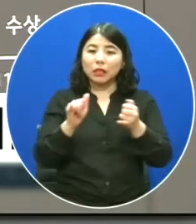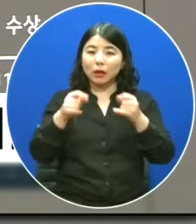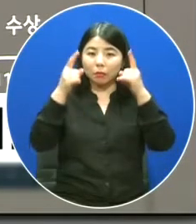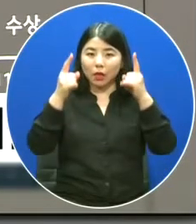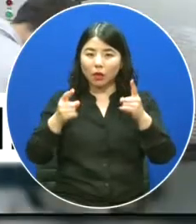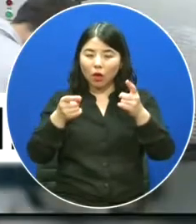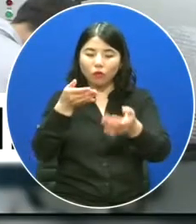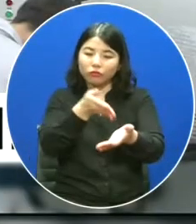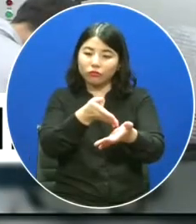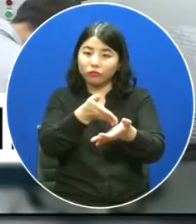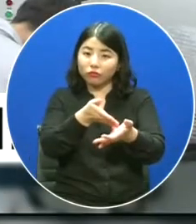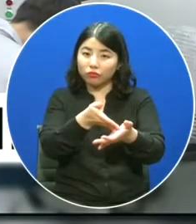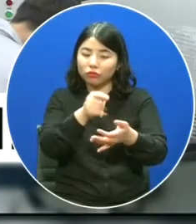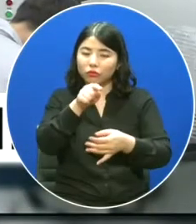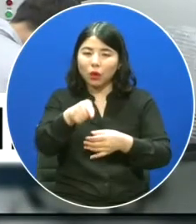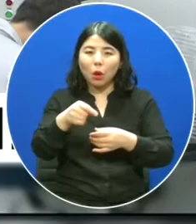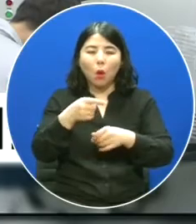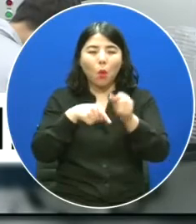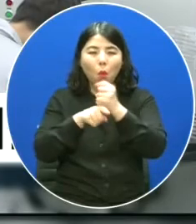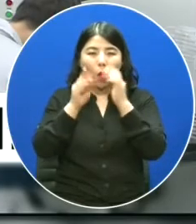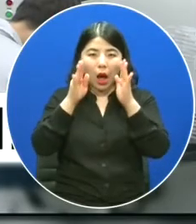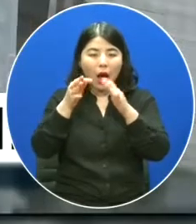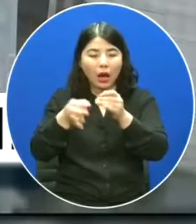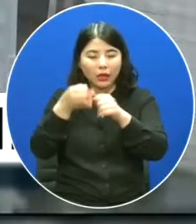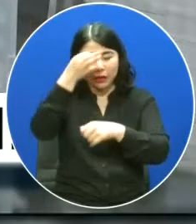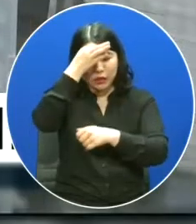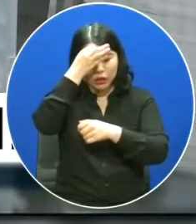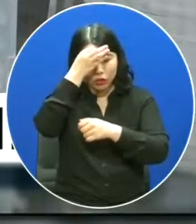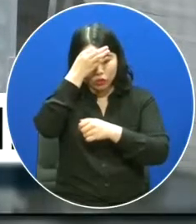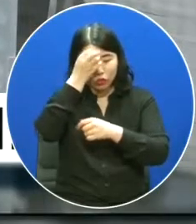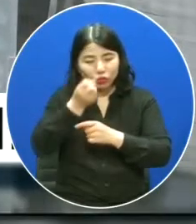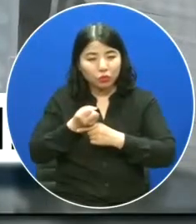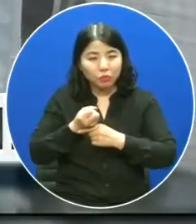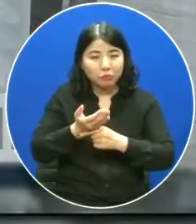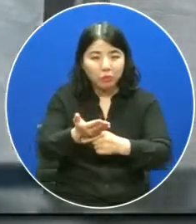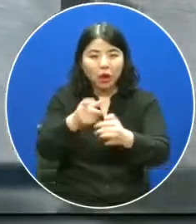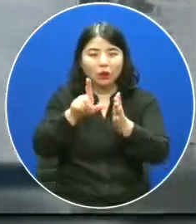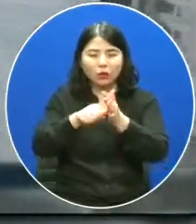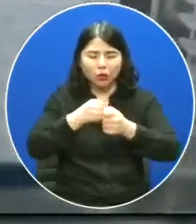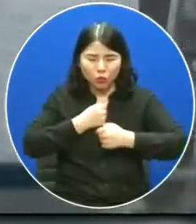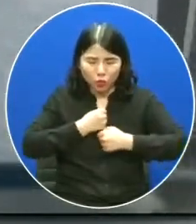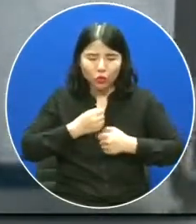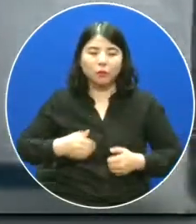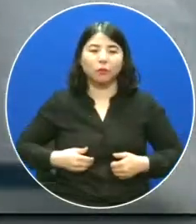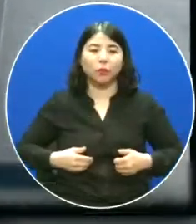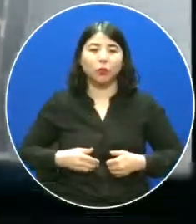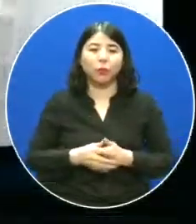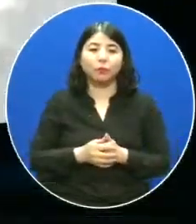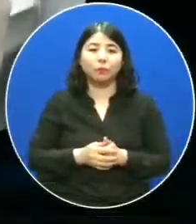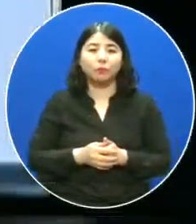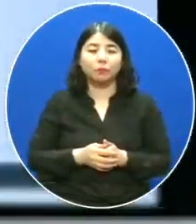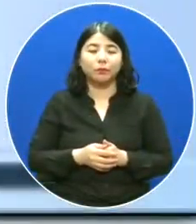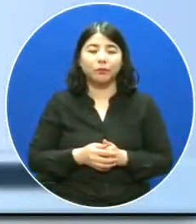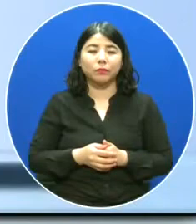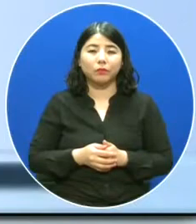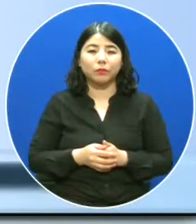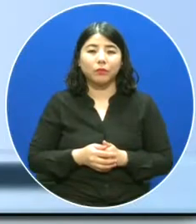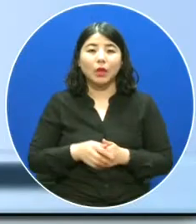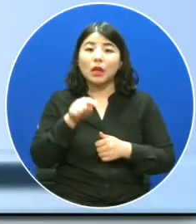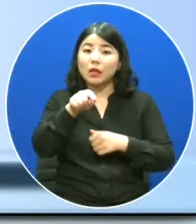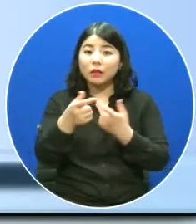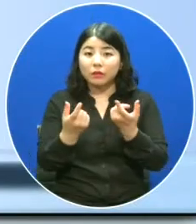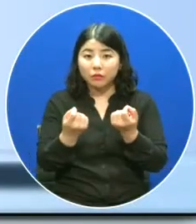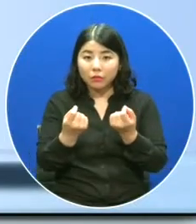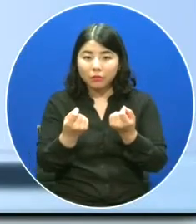일반인들을 대상으로 하는 언론 보도에서 과학기술과 관련된 소식을 전할 때는 세심한 주의가 필요합니다.